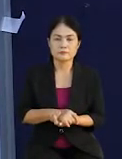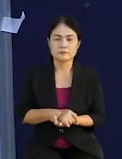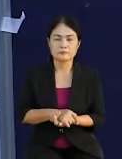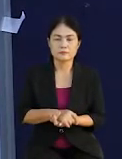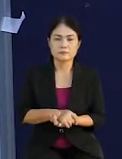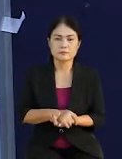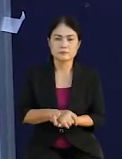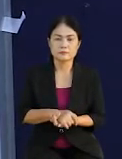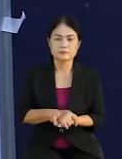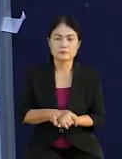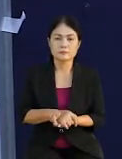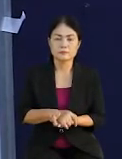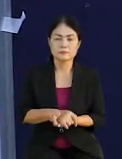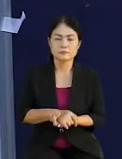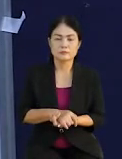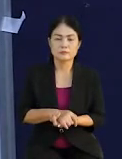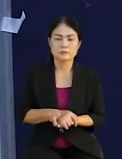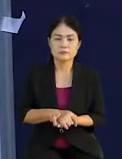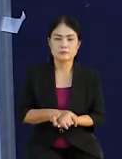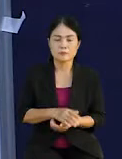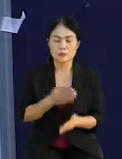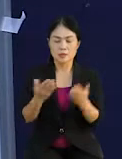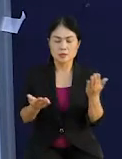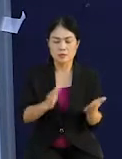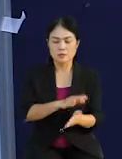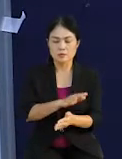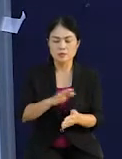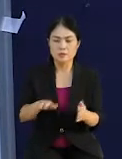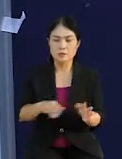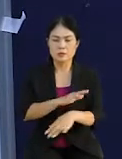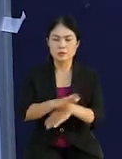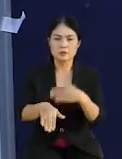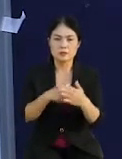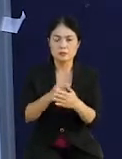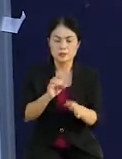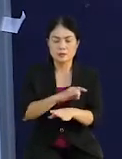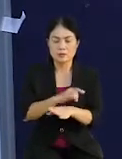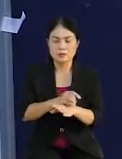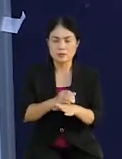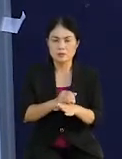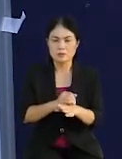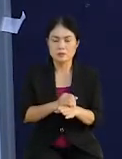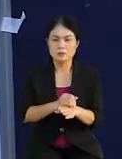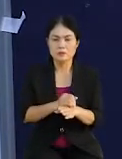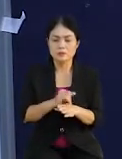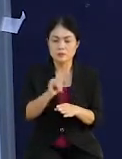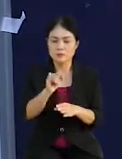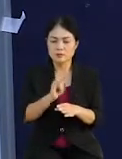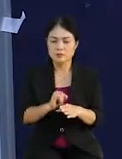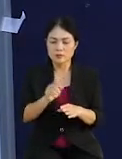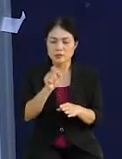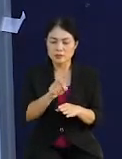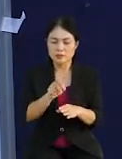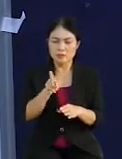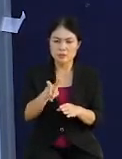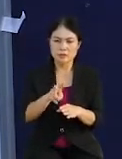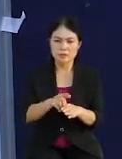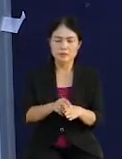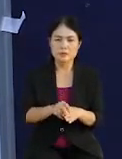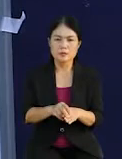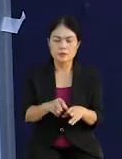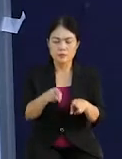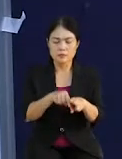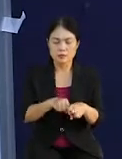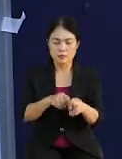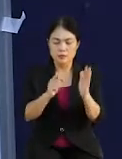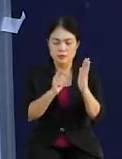và ta chẳng mày giải bộ bộ đọc này á P là dương cú chẳng nói chẳng phí nơi lơ bản toát phơ chiệp chật hay